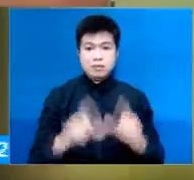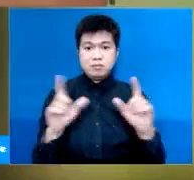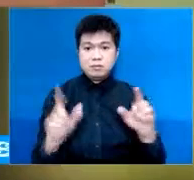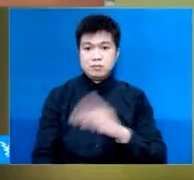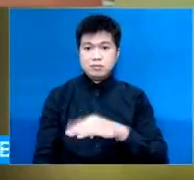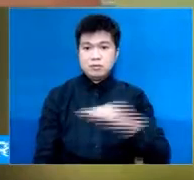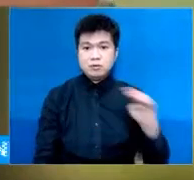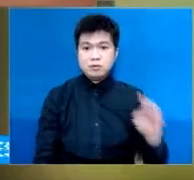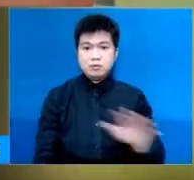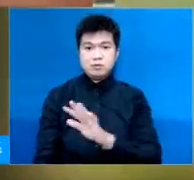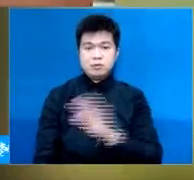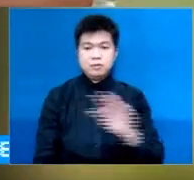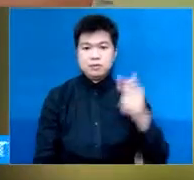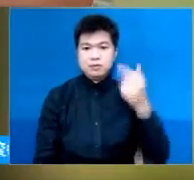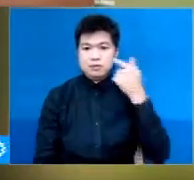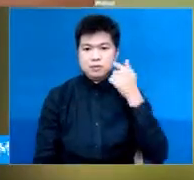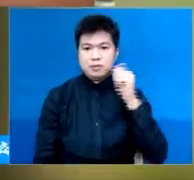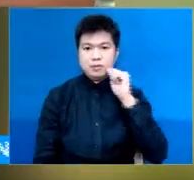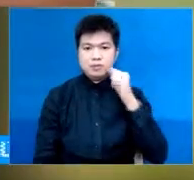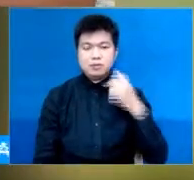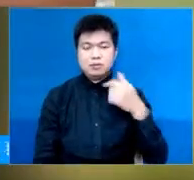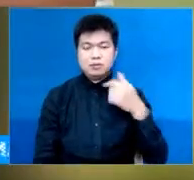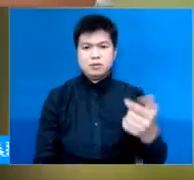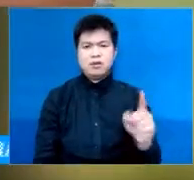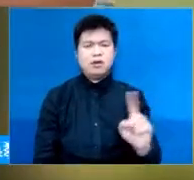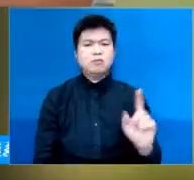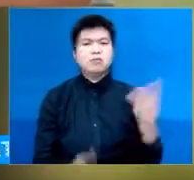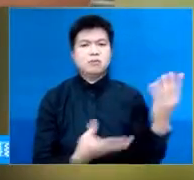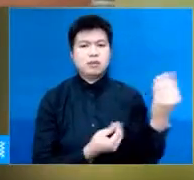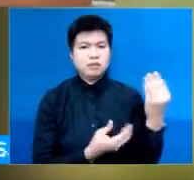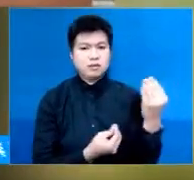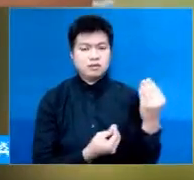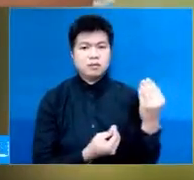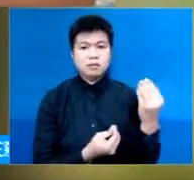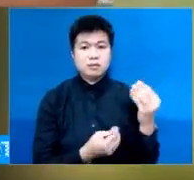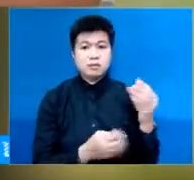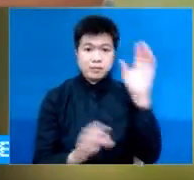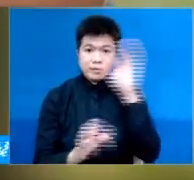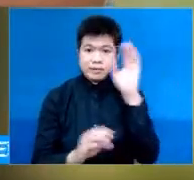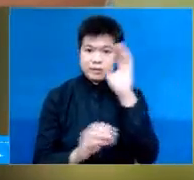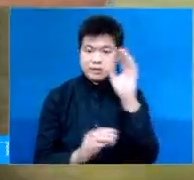yan si Jem Avancenia. Jem, anong latest sa paghahanap sa mga biktima?